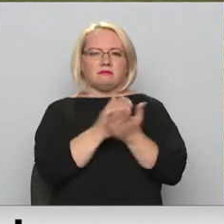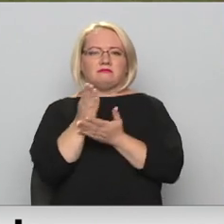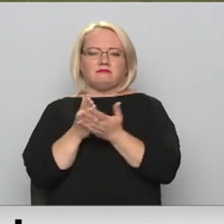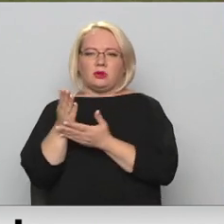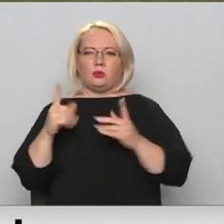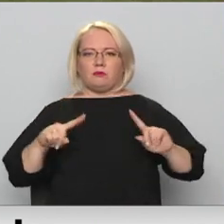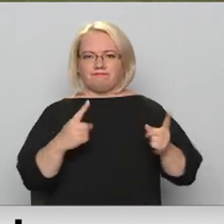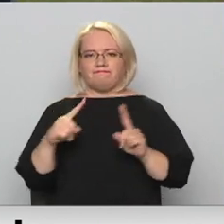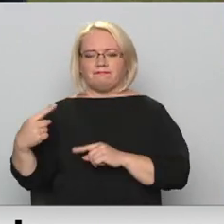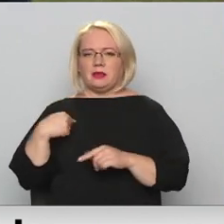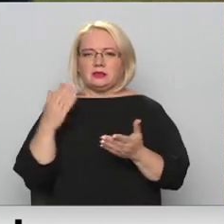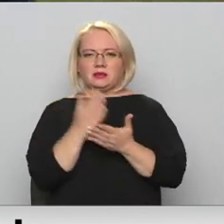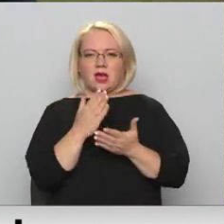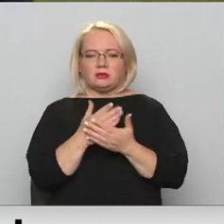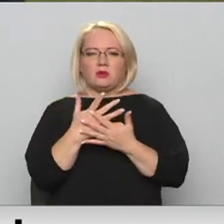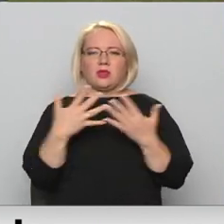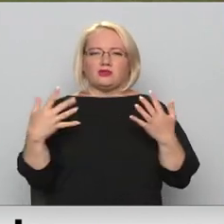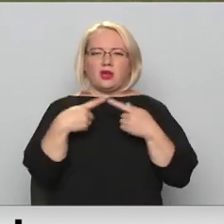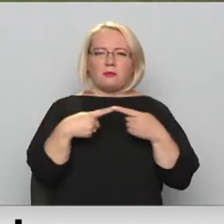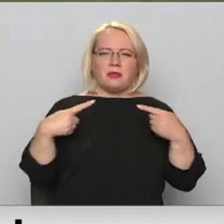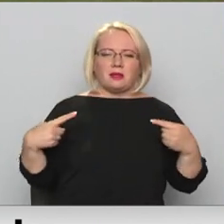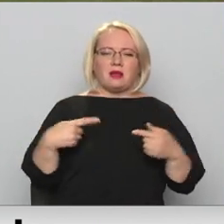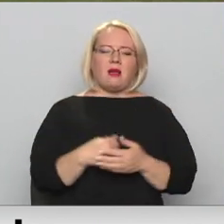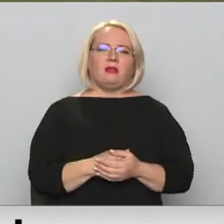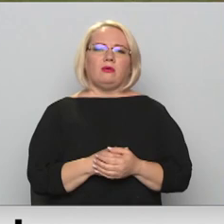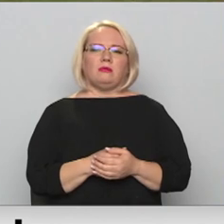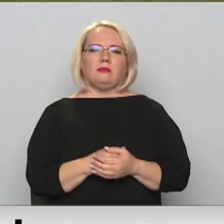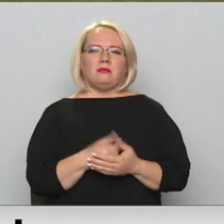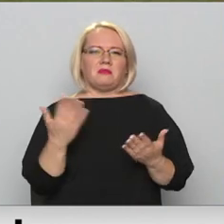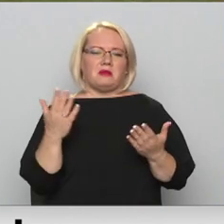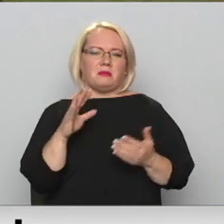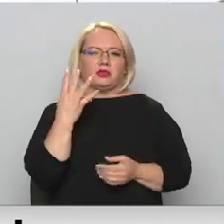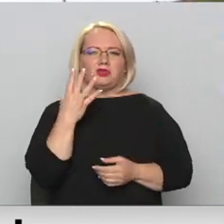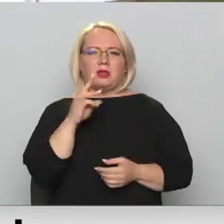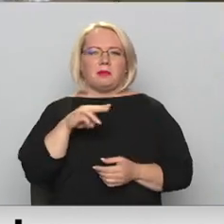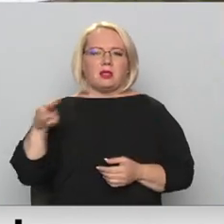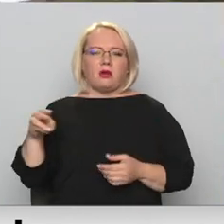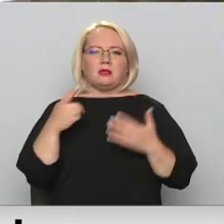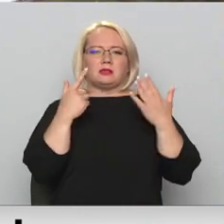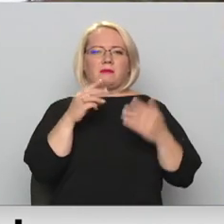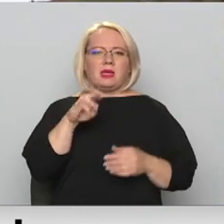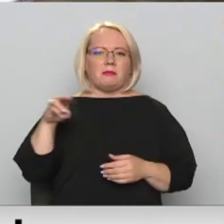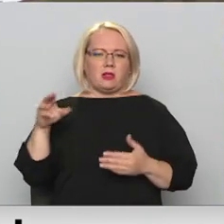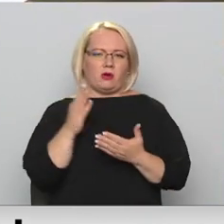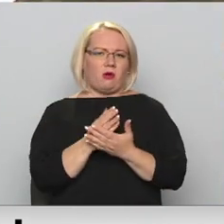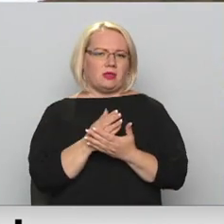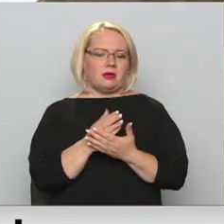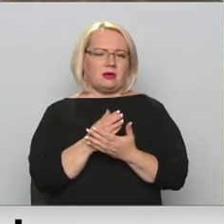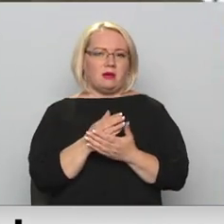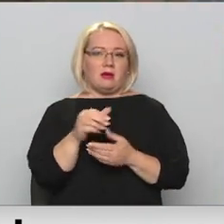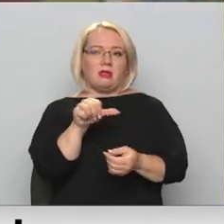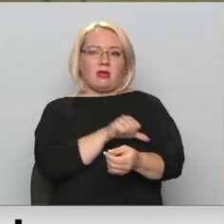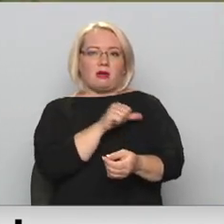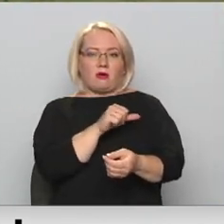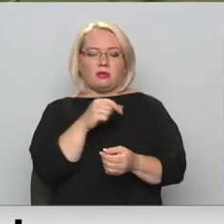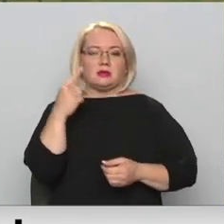un izej materiālus, kur pat 4 miljoni, 7 miljoni ir. Tā kā, un narkotikas,